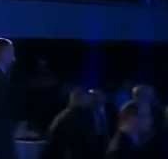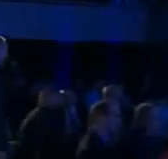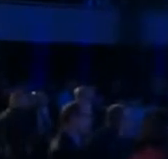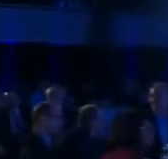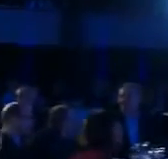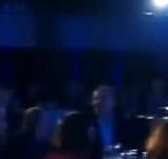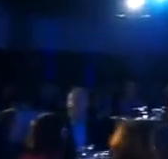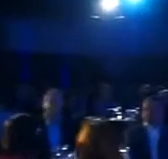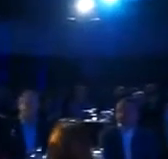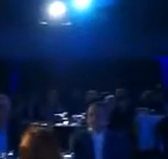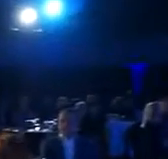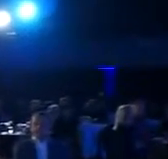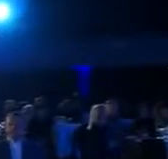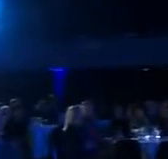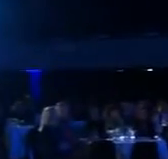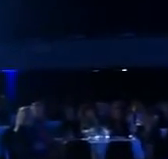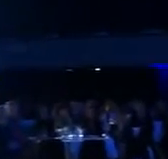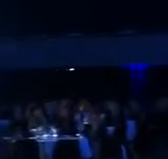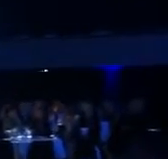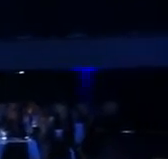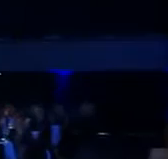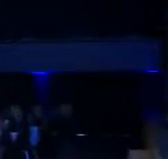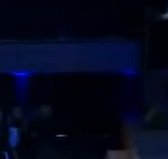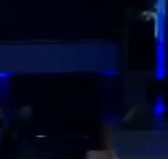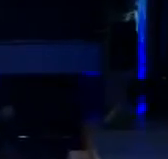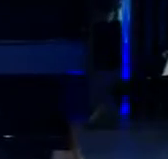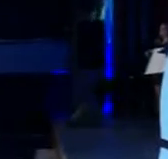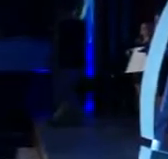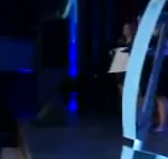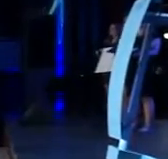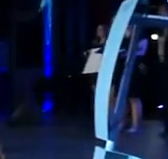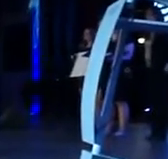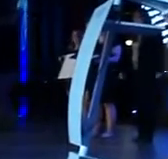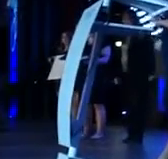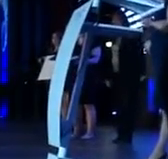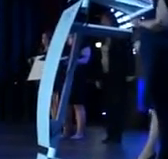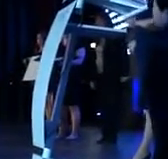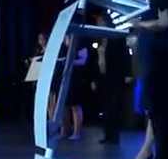jejich zástupců. Ceny Mosty jsou vyhlašovány od roku 2003.